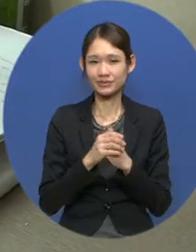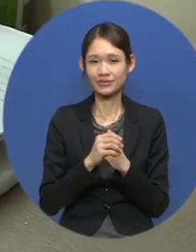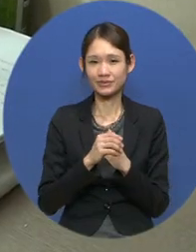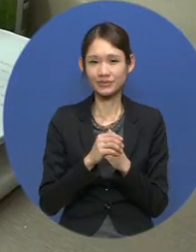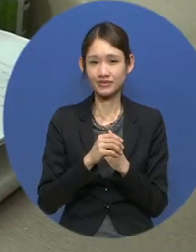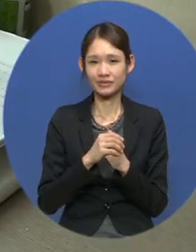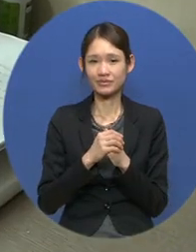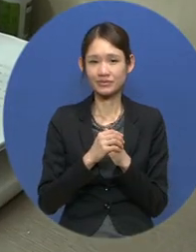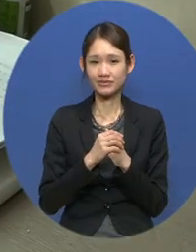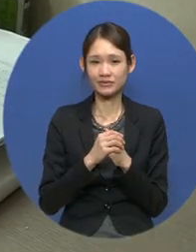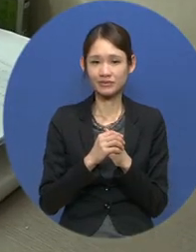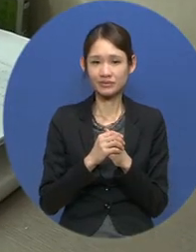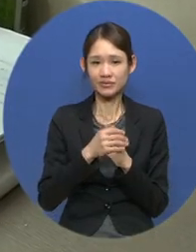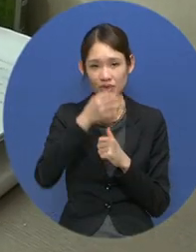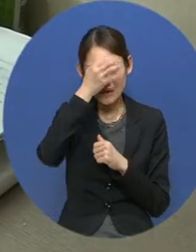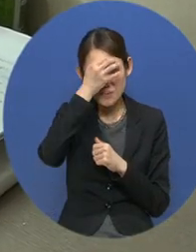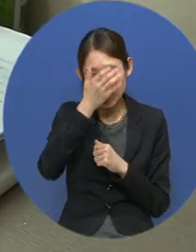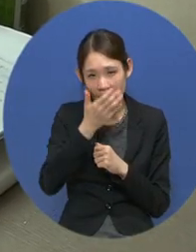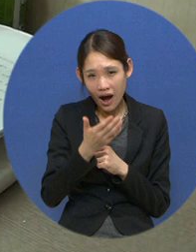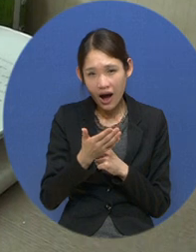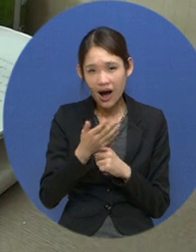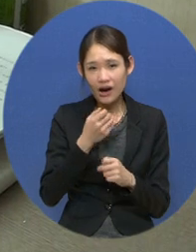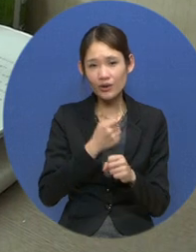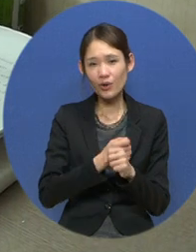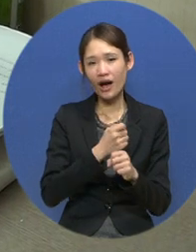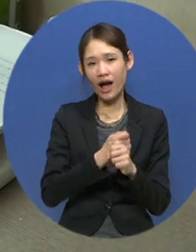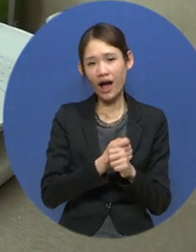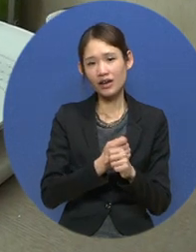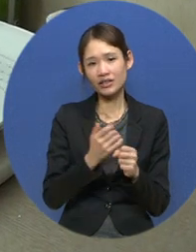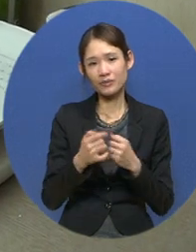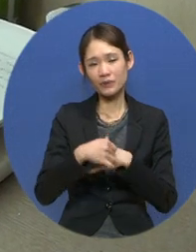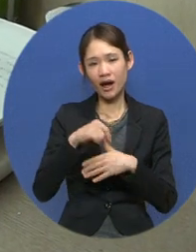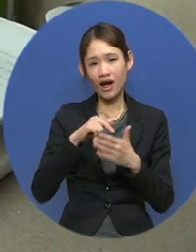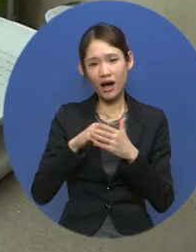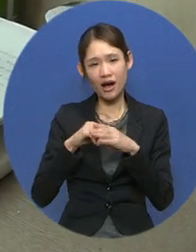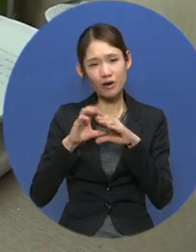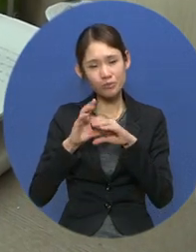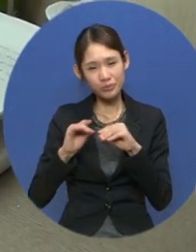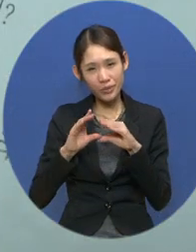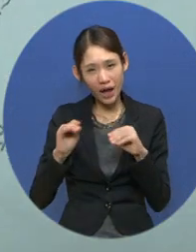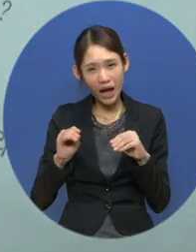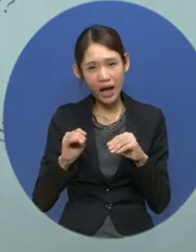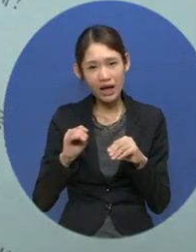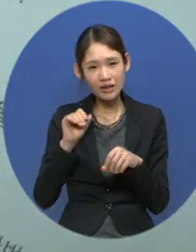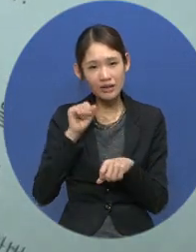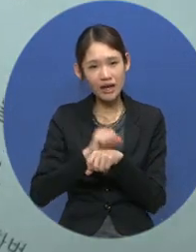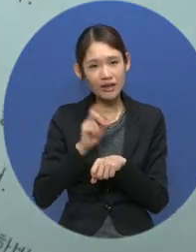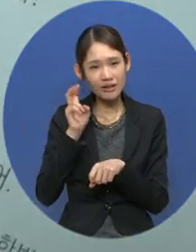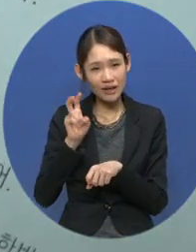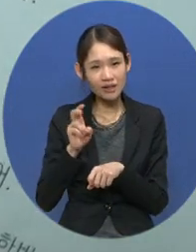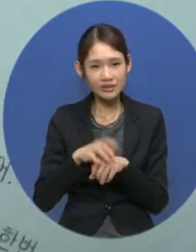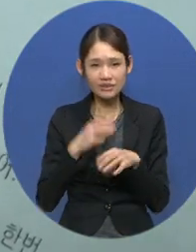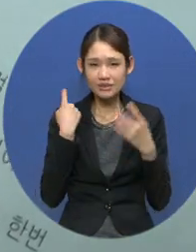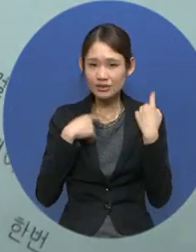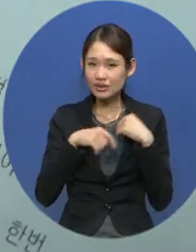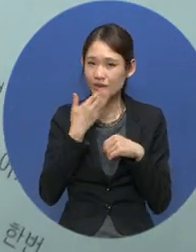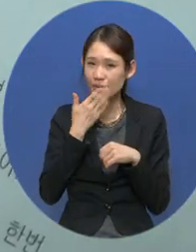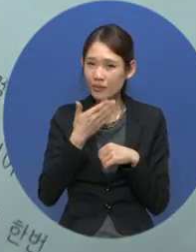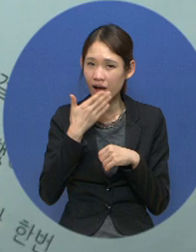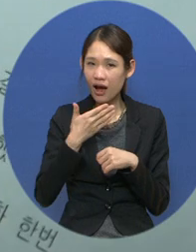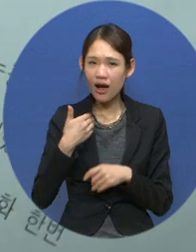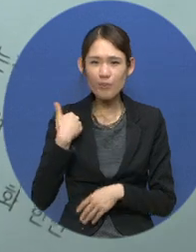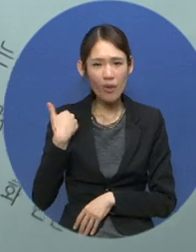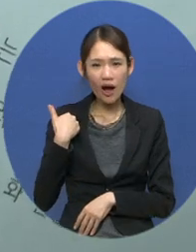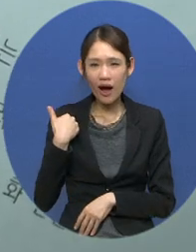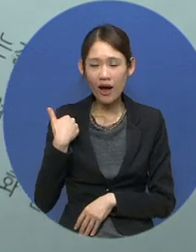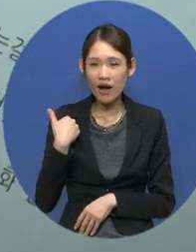미안해라도 하늘 맘에 좀 푸른다. 그렇게 해서 걔가 상처가 될 수도 있다는 걸